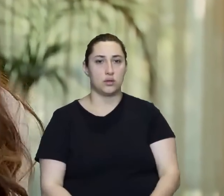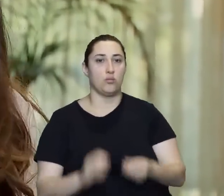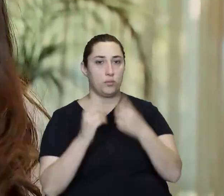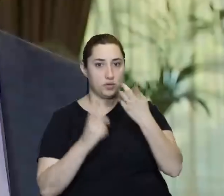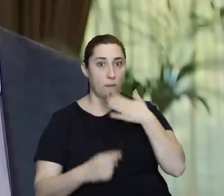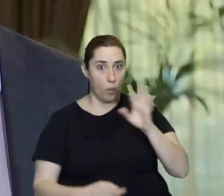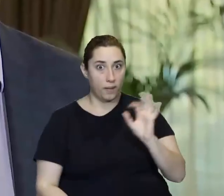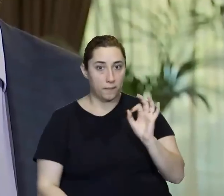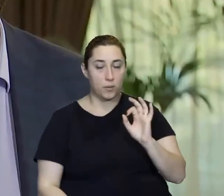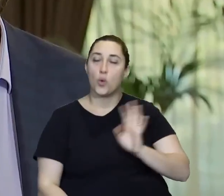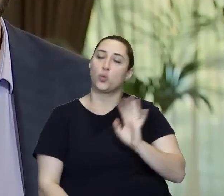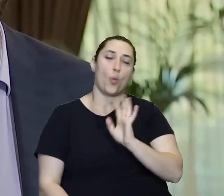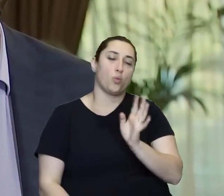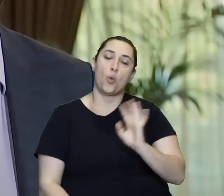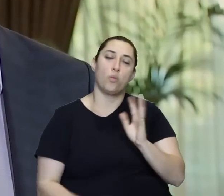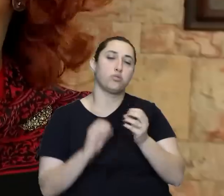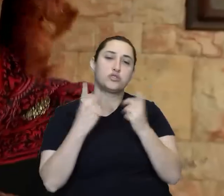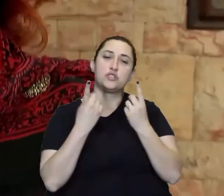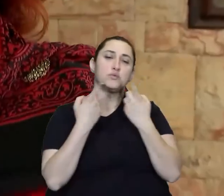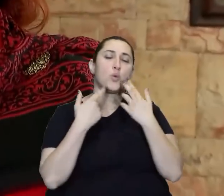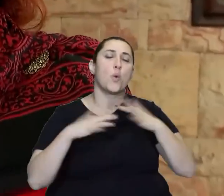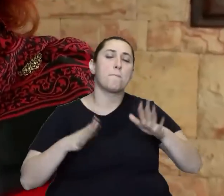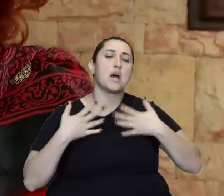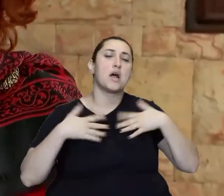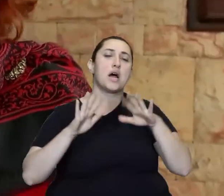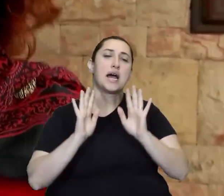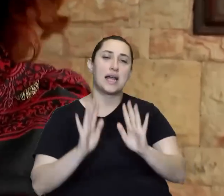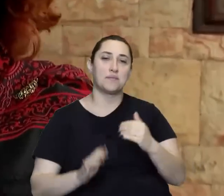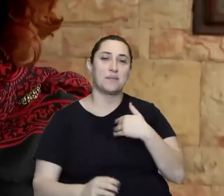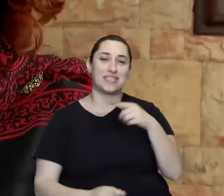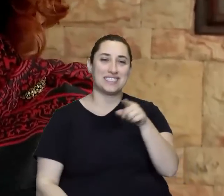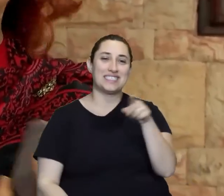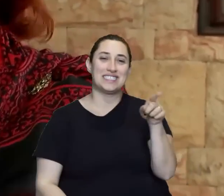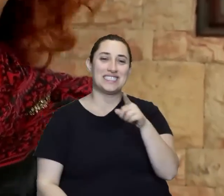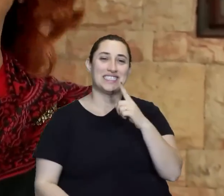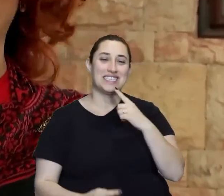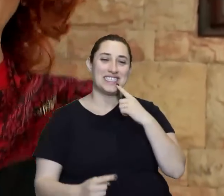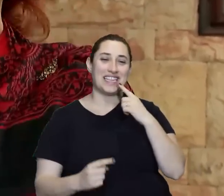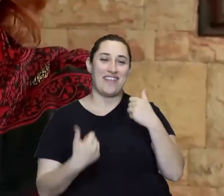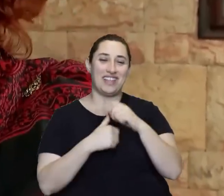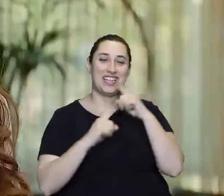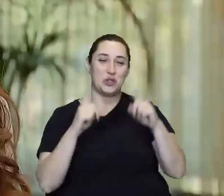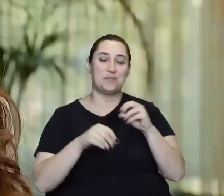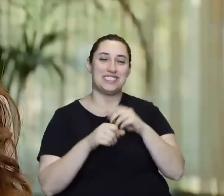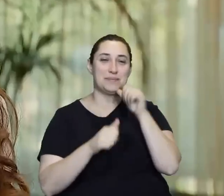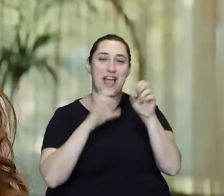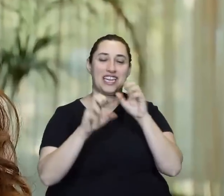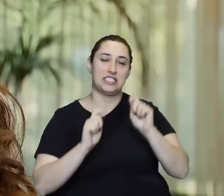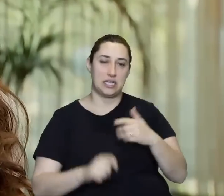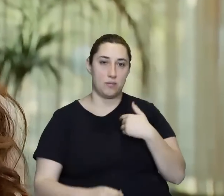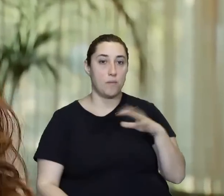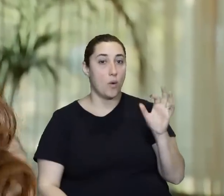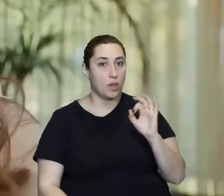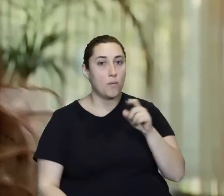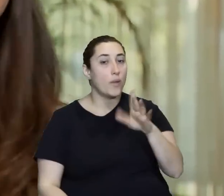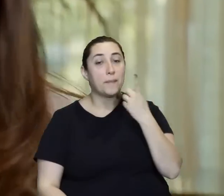sorun yok değil mi? Yok, hiçbir sorun yok. Sen merak etme güzel kızım. Ben sizin yıl dönümünüzle ilgili siparişler veriyordum.